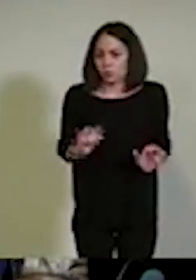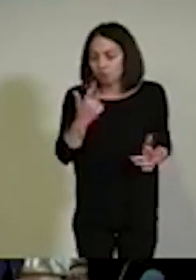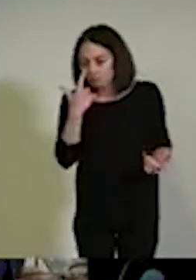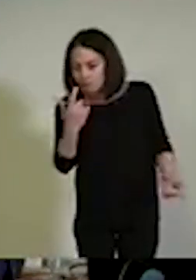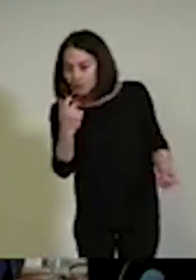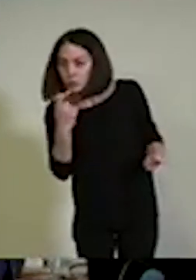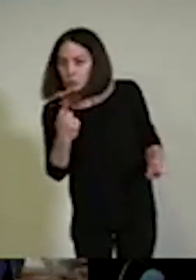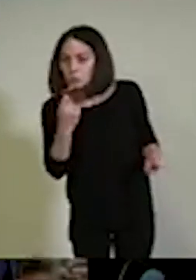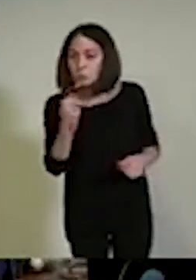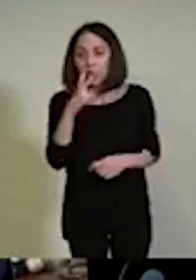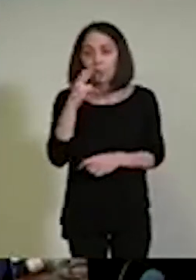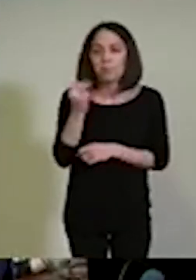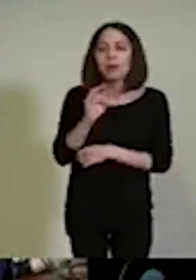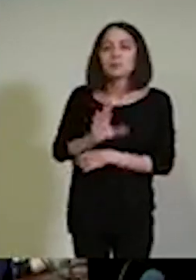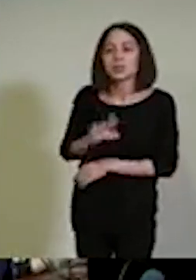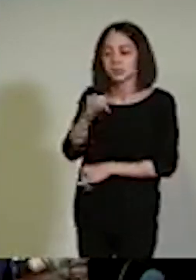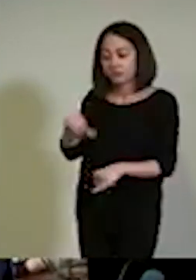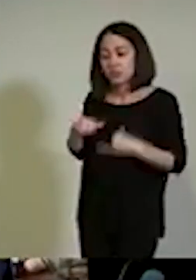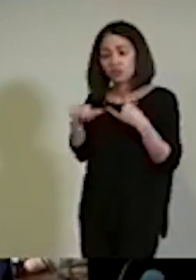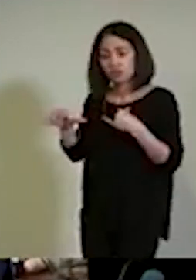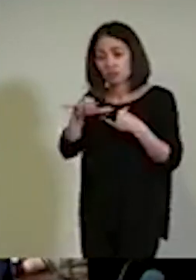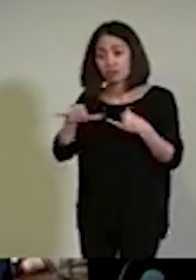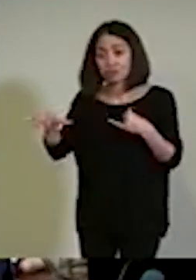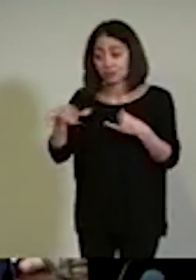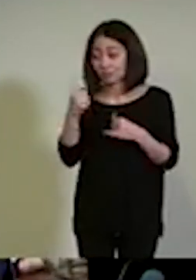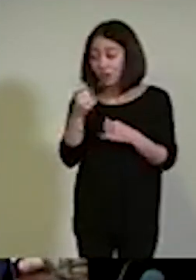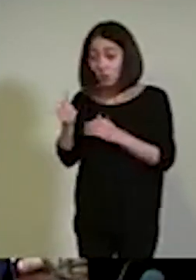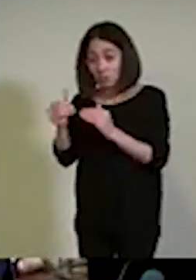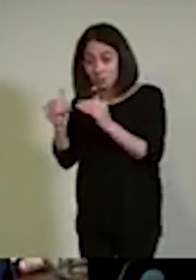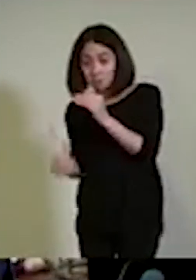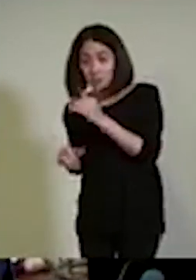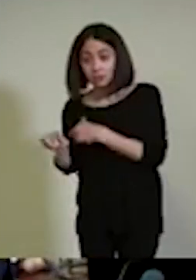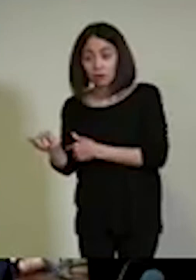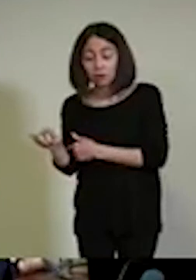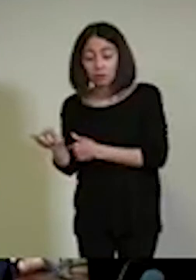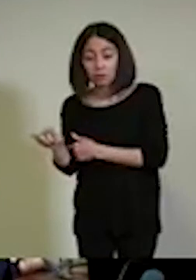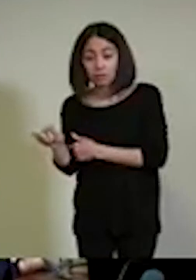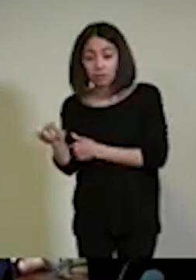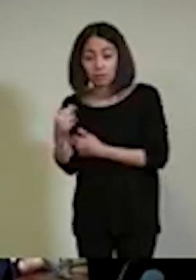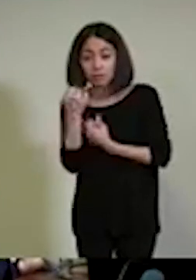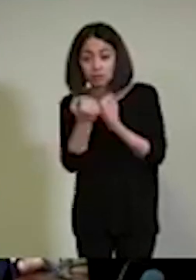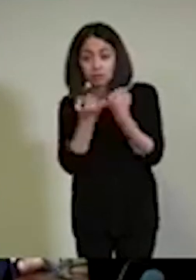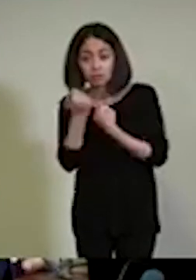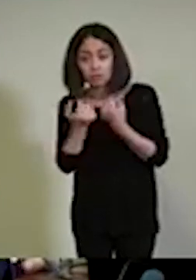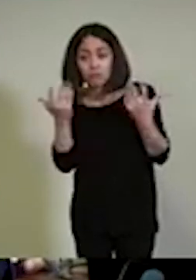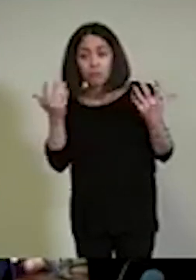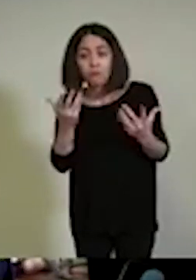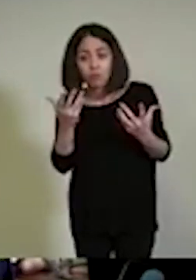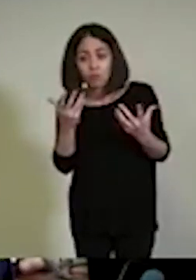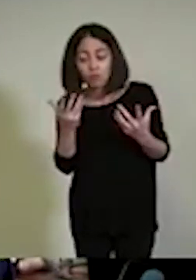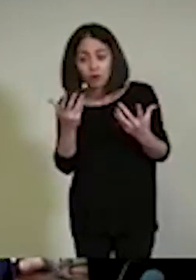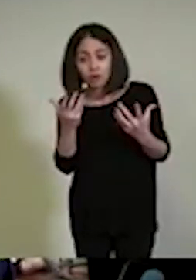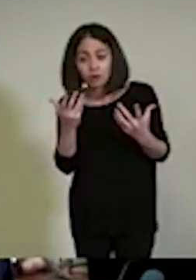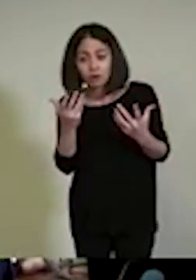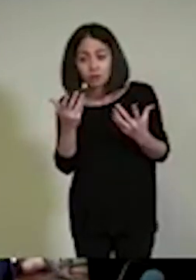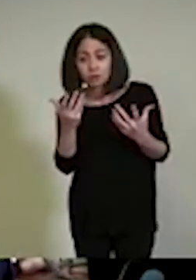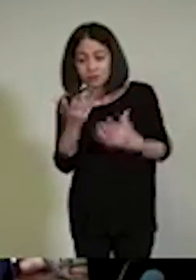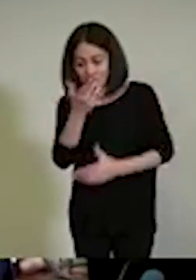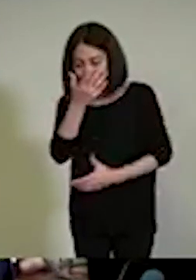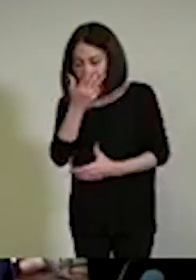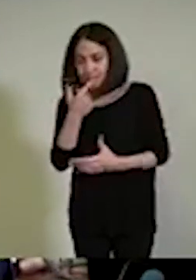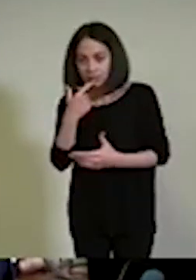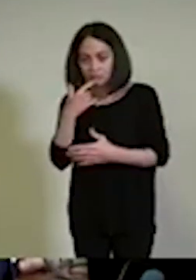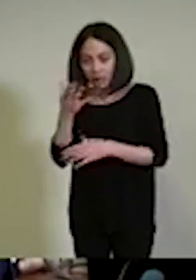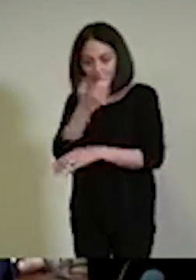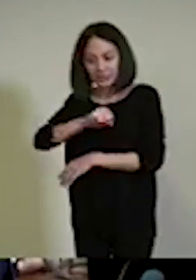jeunes, notamment de celles et ceux qui, mineurs, souffrent aujourd'hui d'une absence longue dans leur prise en